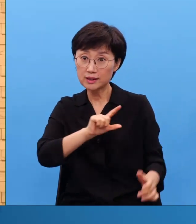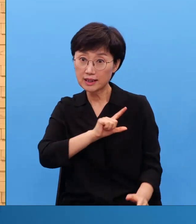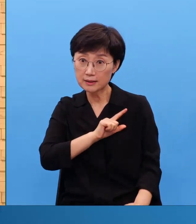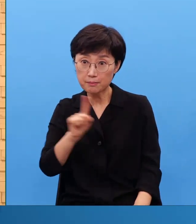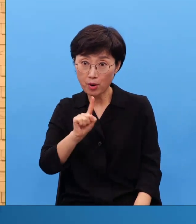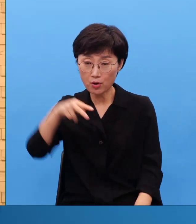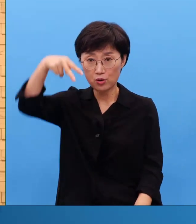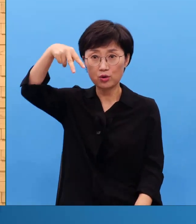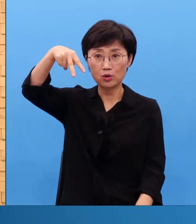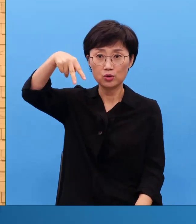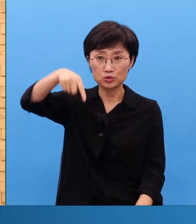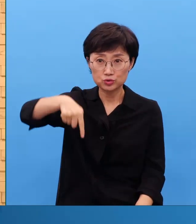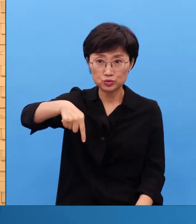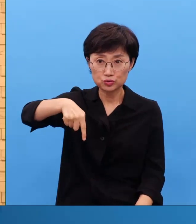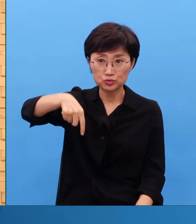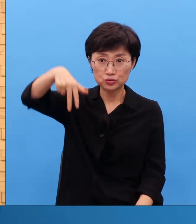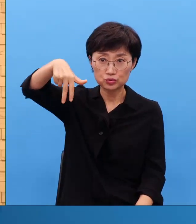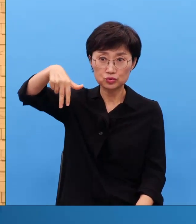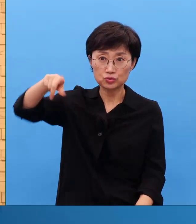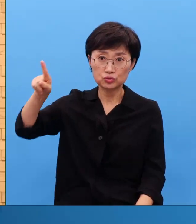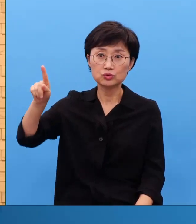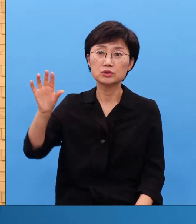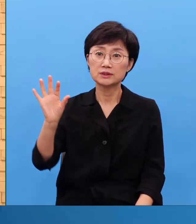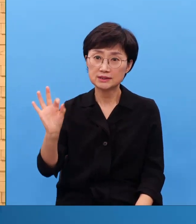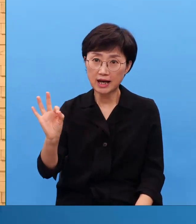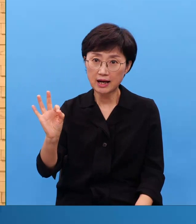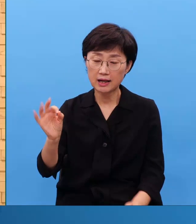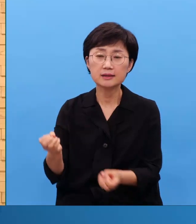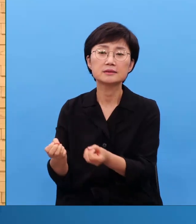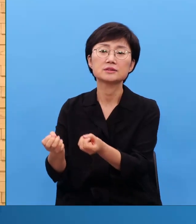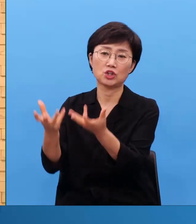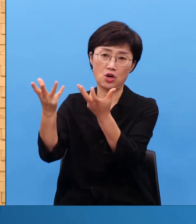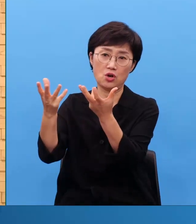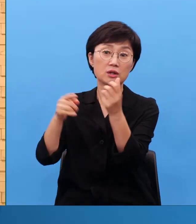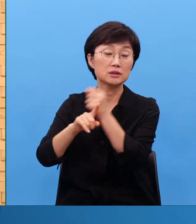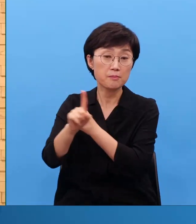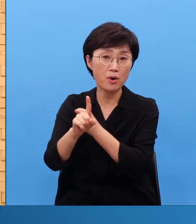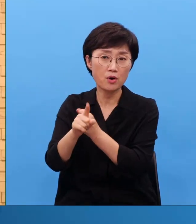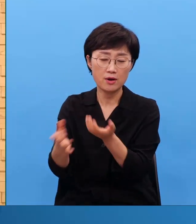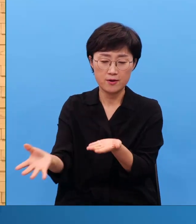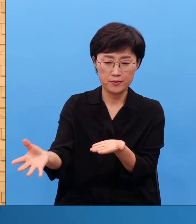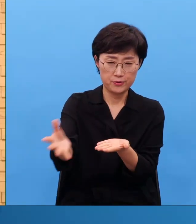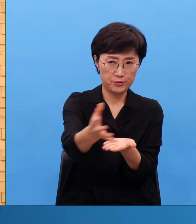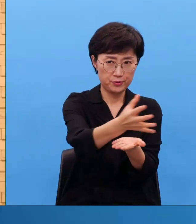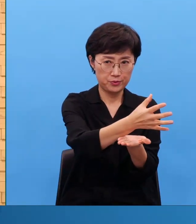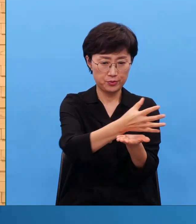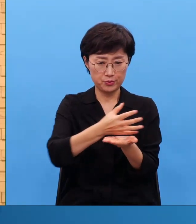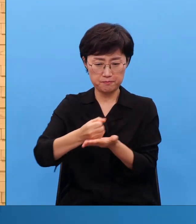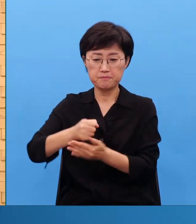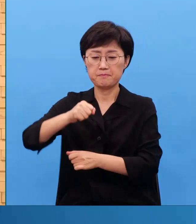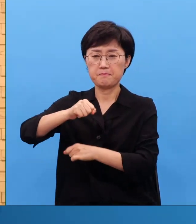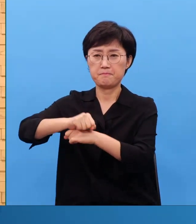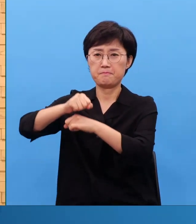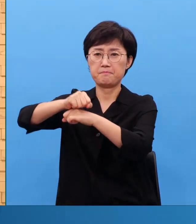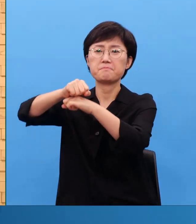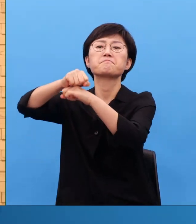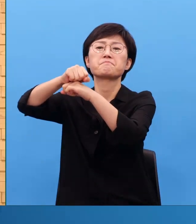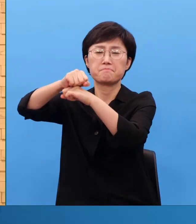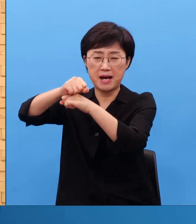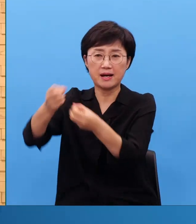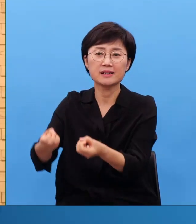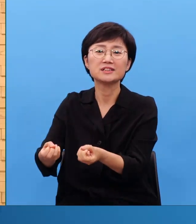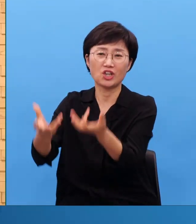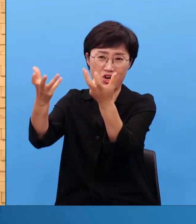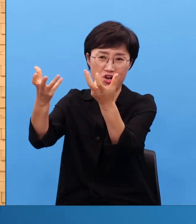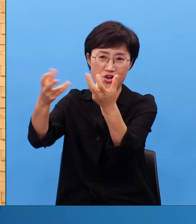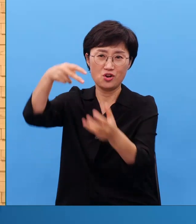the gathering as well. 거두어서 저장을 했다 해서 수장절이라고 합니다. And they call it the ingathering because they gather their